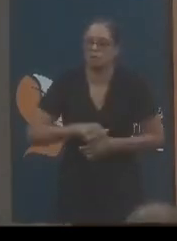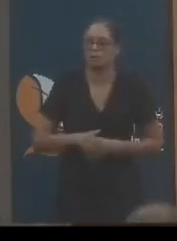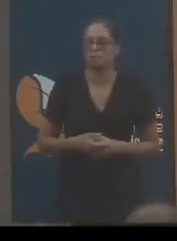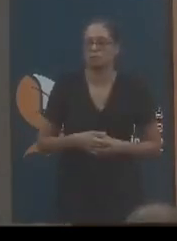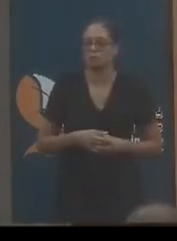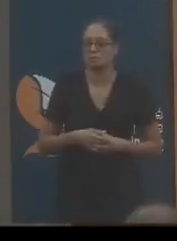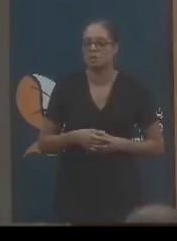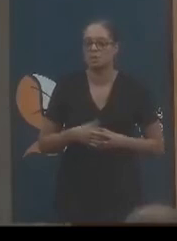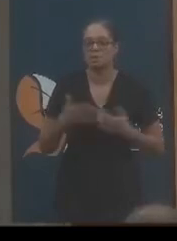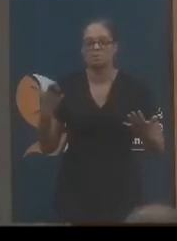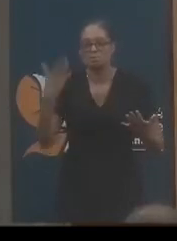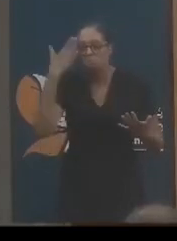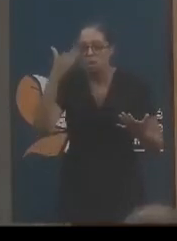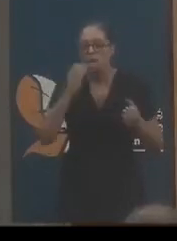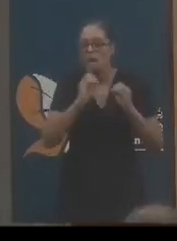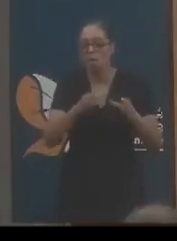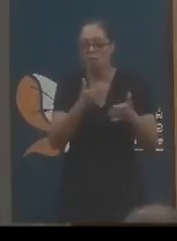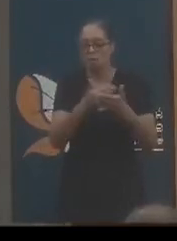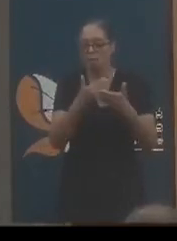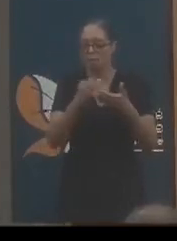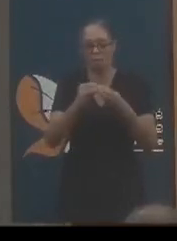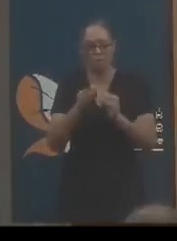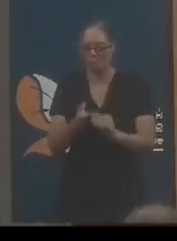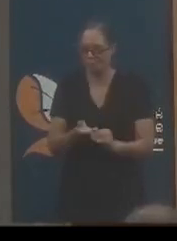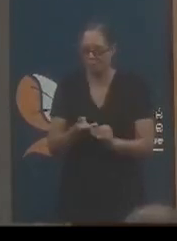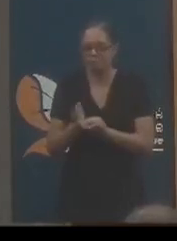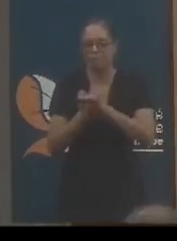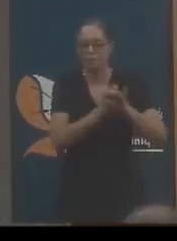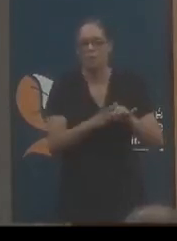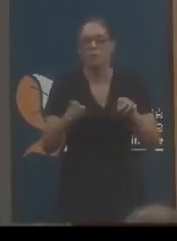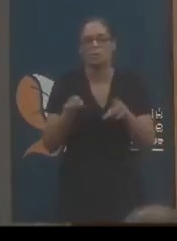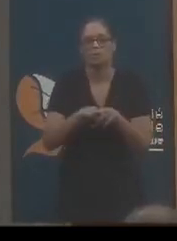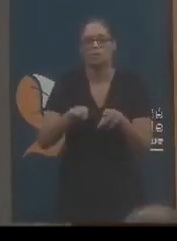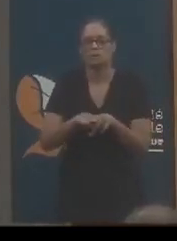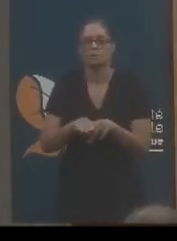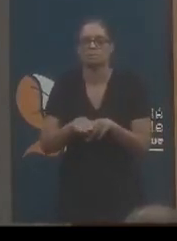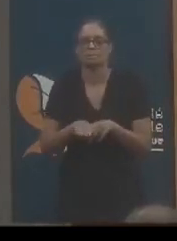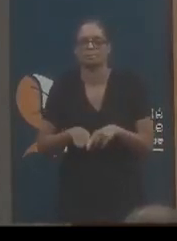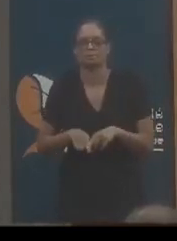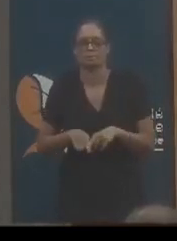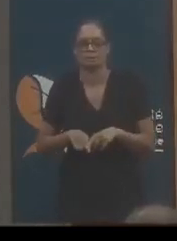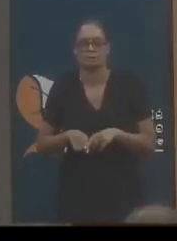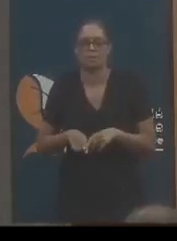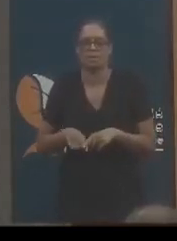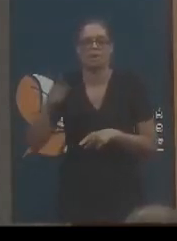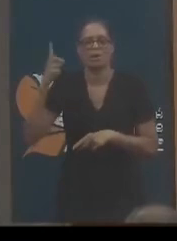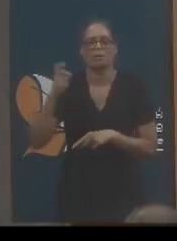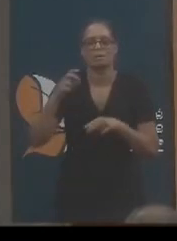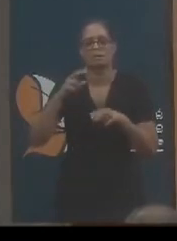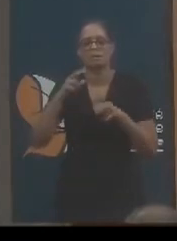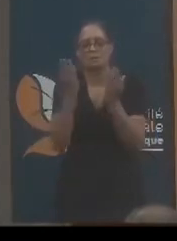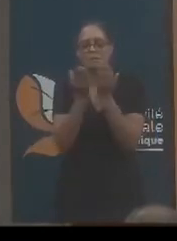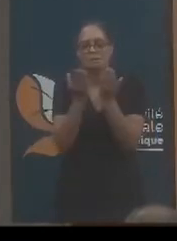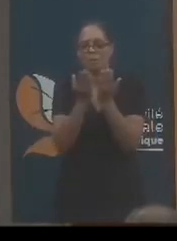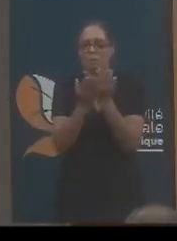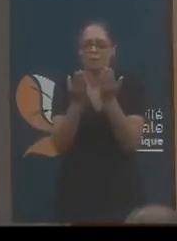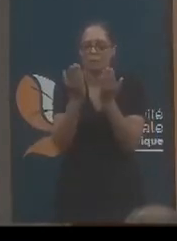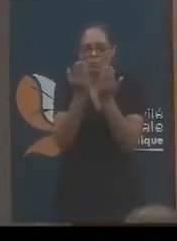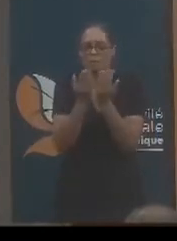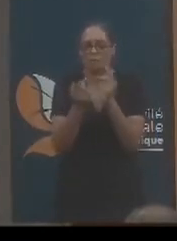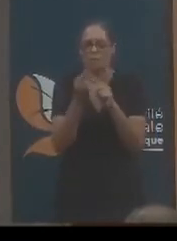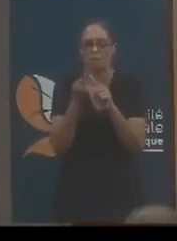de la Martinique était... Nous avons aussi engagé des travaux, des études très importantes du